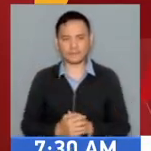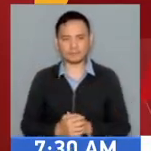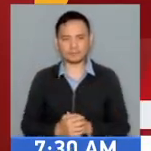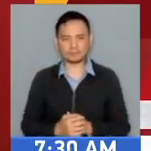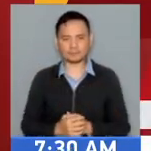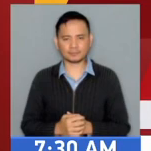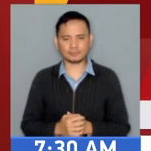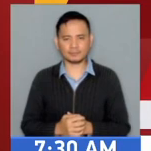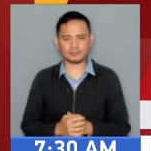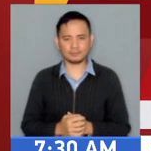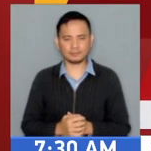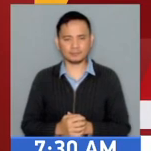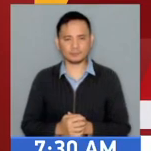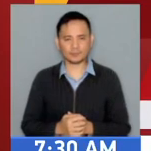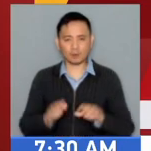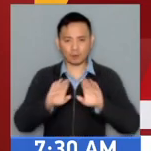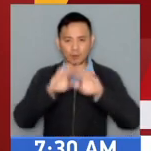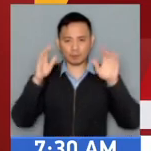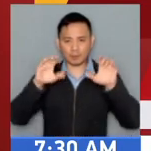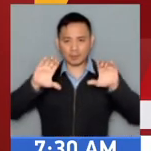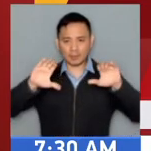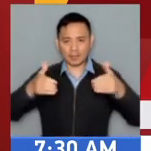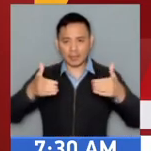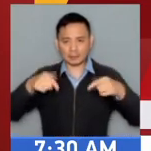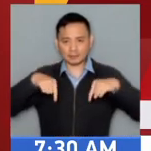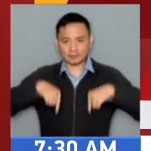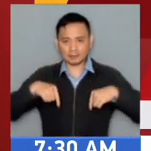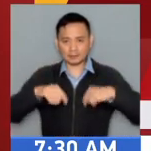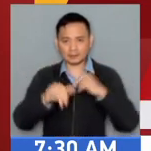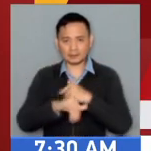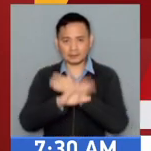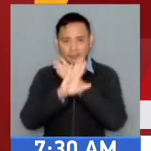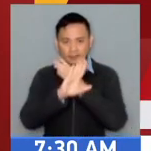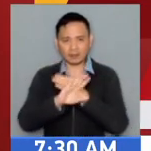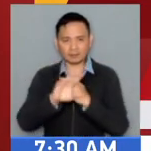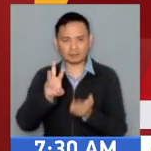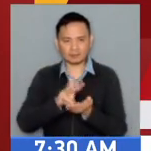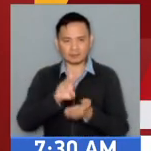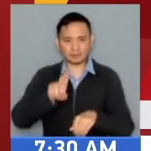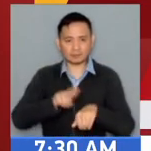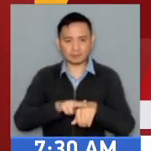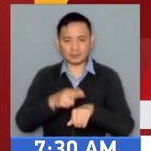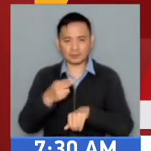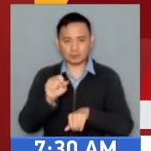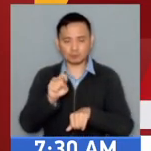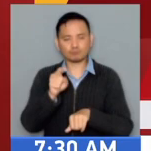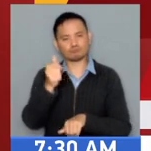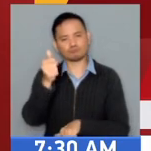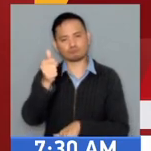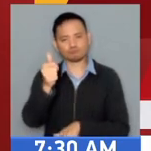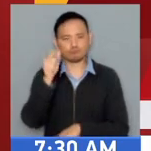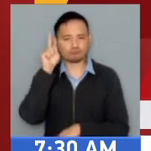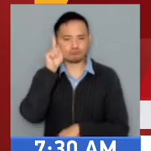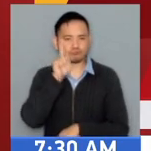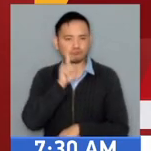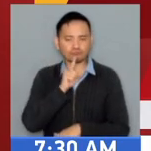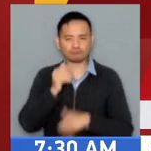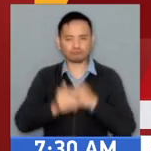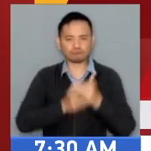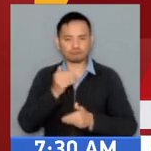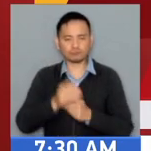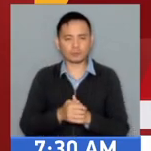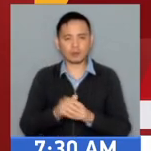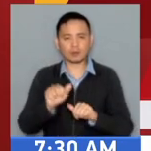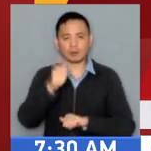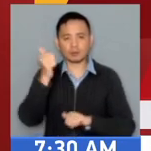pagsisimula ng klase dito sa Davao City National High School at ngayong araw din sabay-sabay na nagbukas ang mga paaralan 431